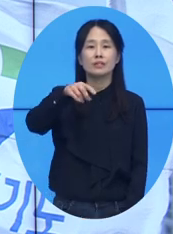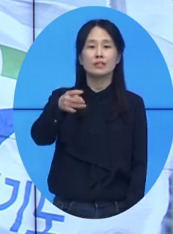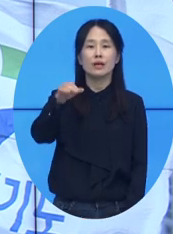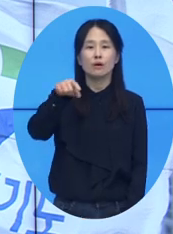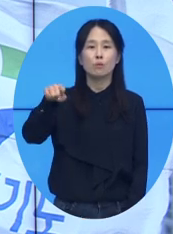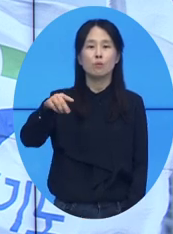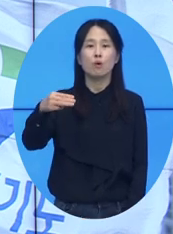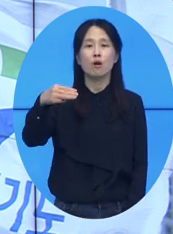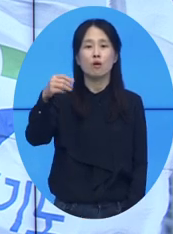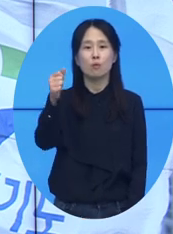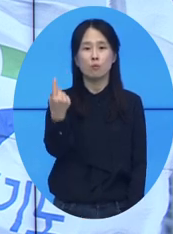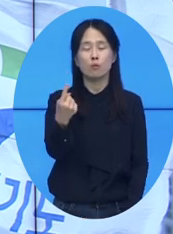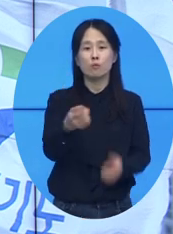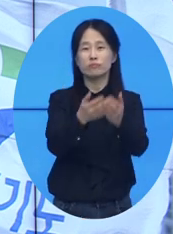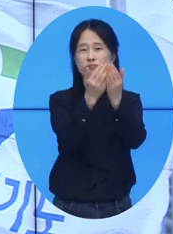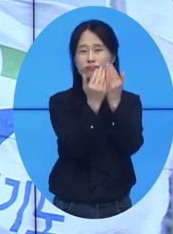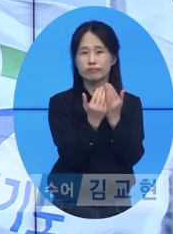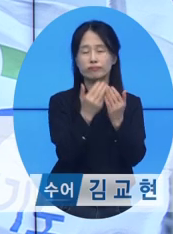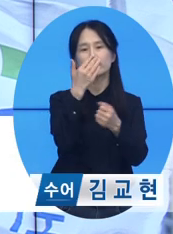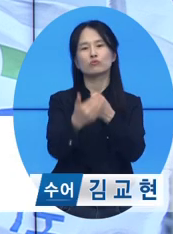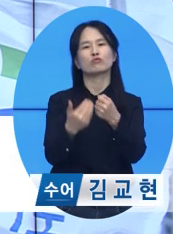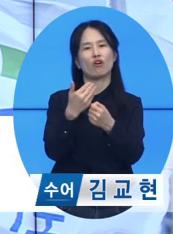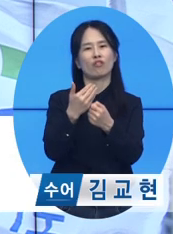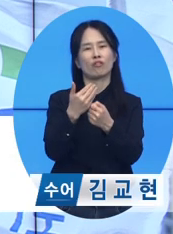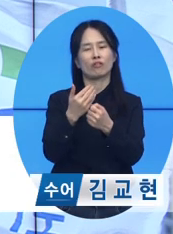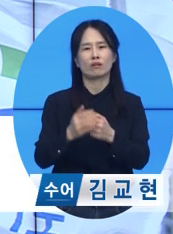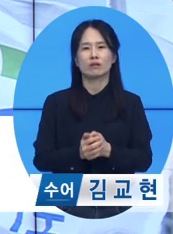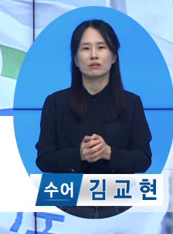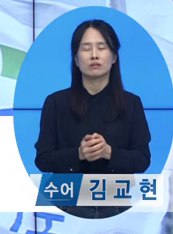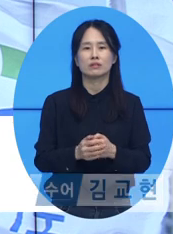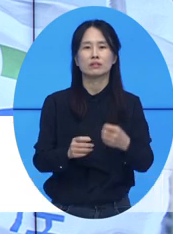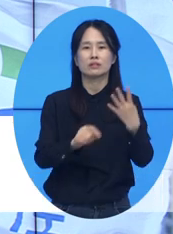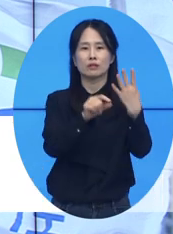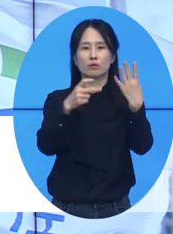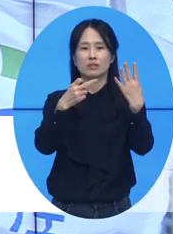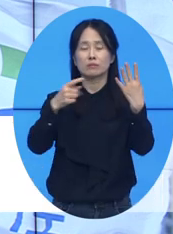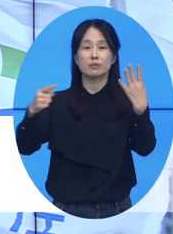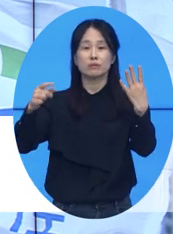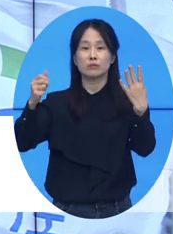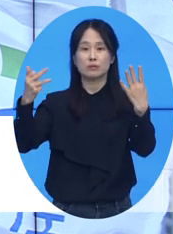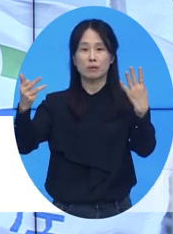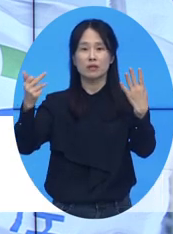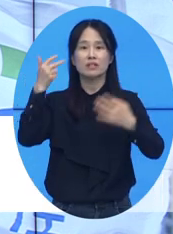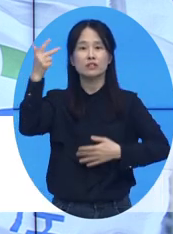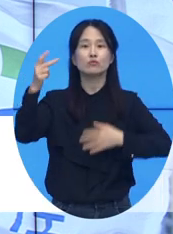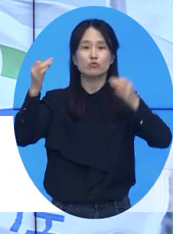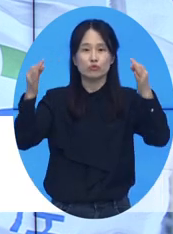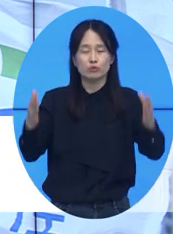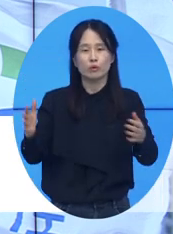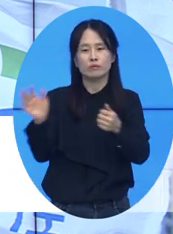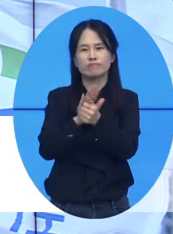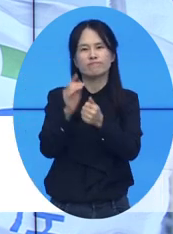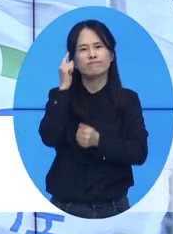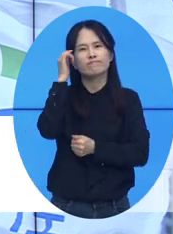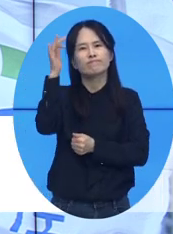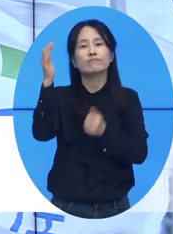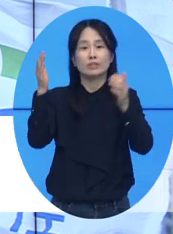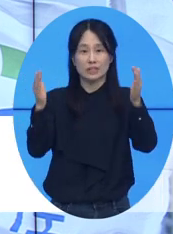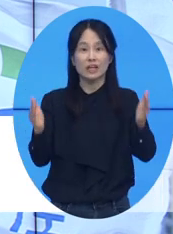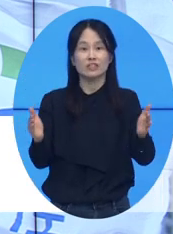세월호 참사 9주기를 맞았습니다. 경기도는 지난 12일부터 오는 18일까지 일주일 동안 추모 기간을 운영